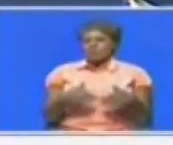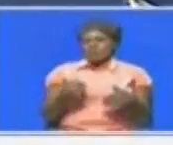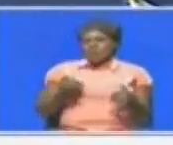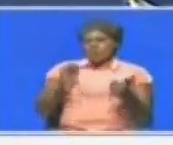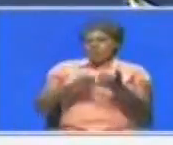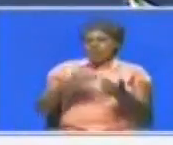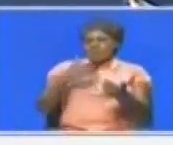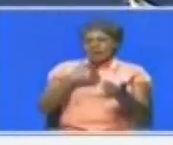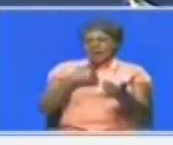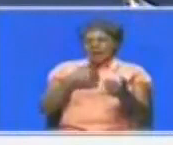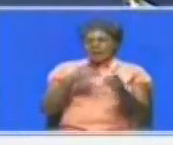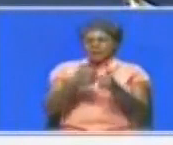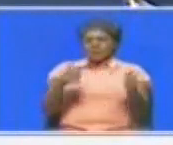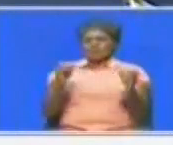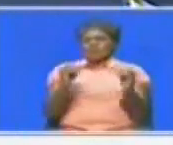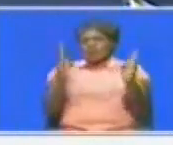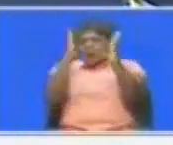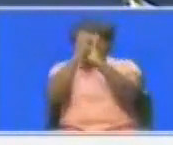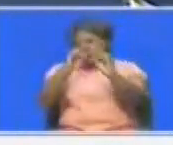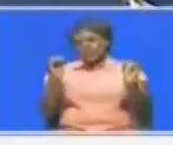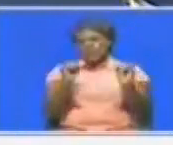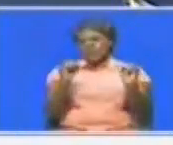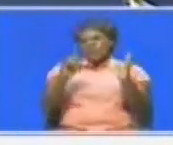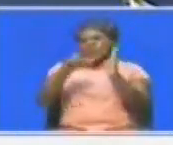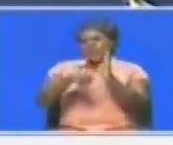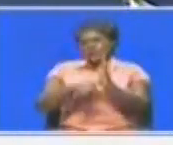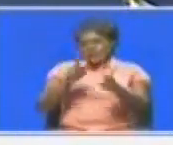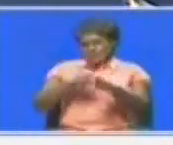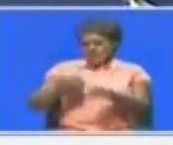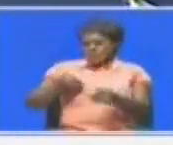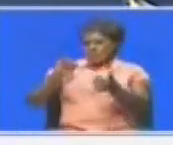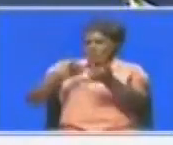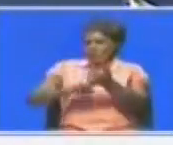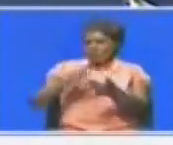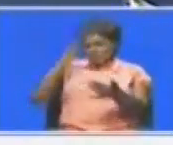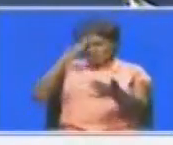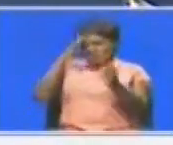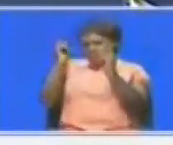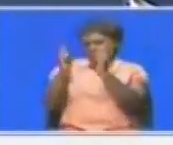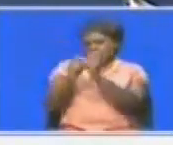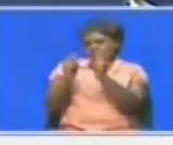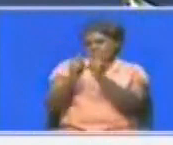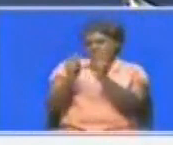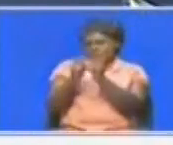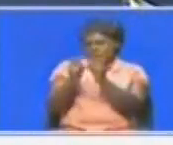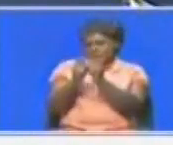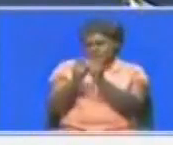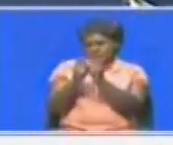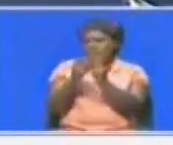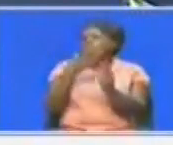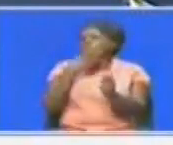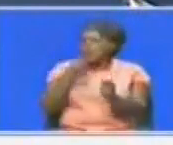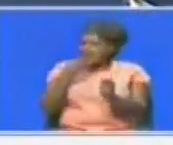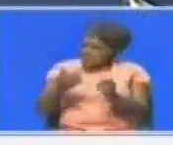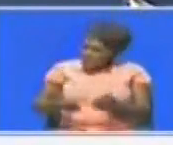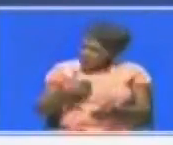wangu amekataa, mama amekataa, kuliko kuficha alafu baadaye mke akijua inamuma zaidi roho. Hakuna mtu anafurahia kusalitiwa. Kwa hivyo wanaume kama